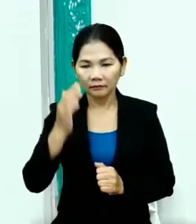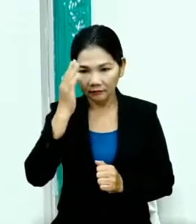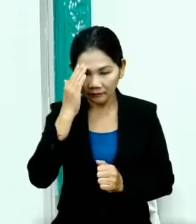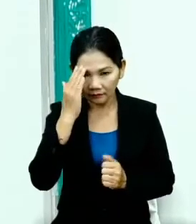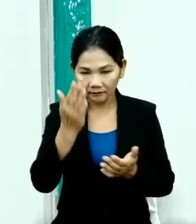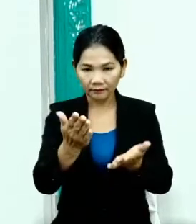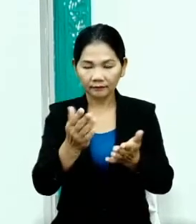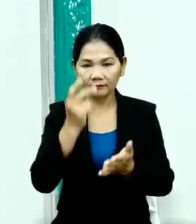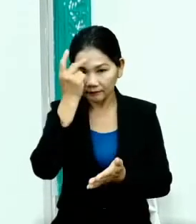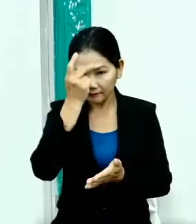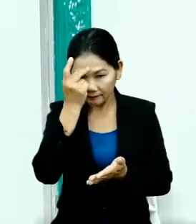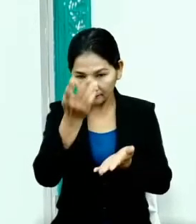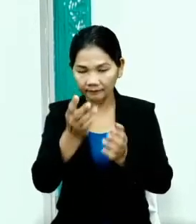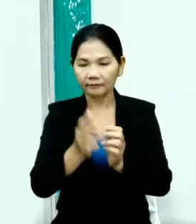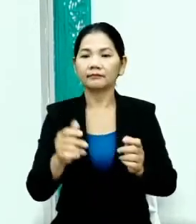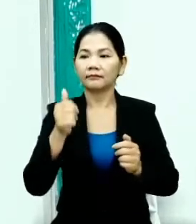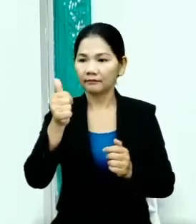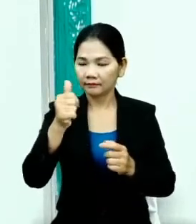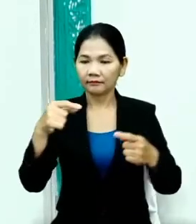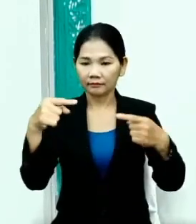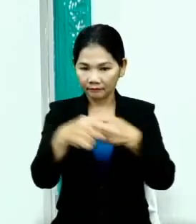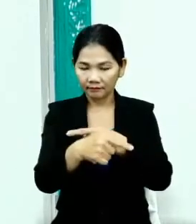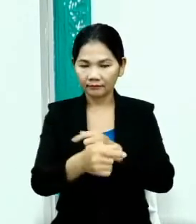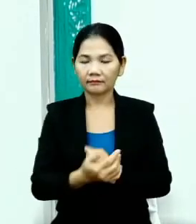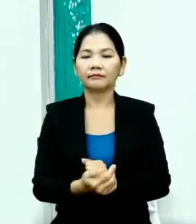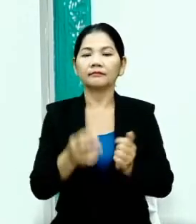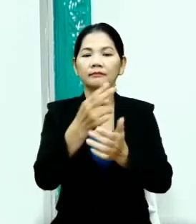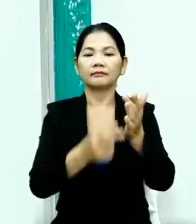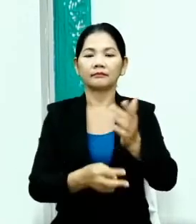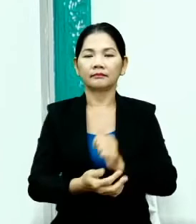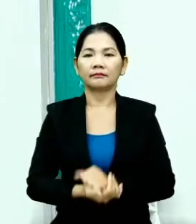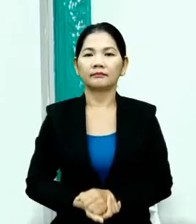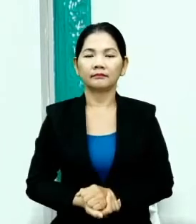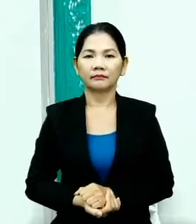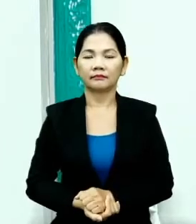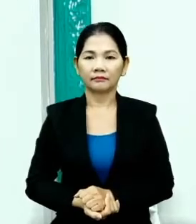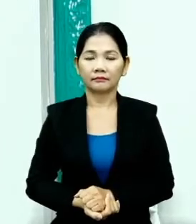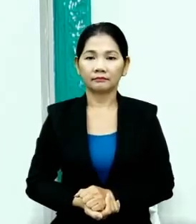Cất tặng ạc nha cơ nè. Ta lọ, tôi nâng ở vấy cơ nè.